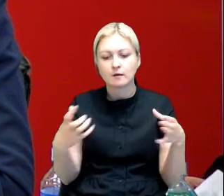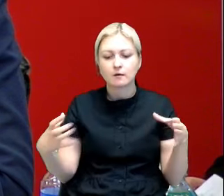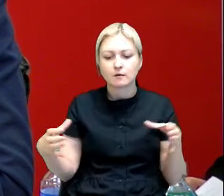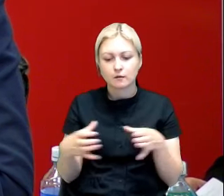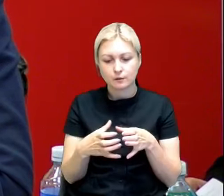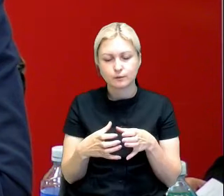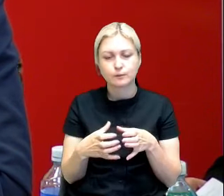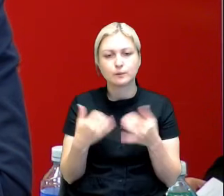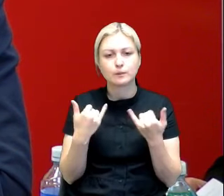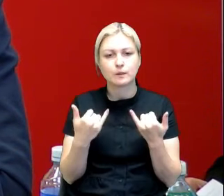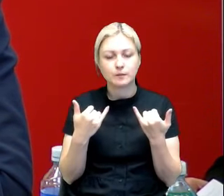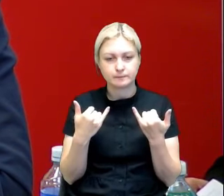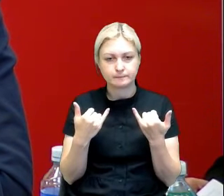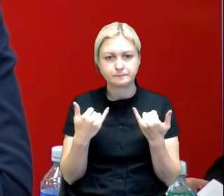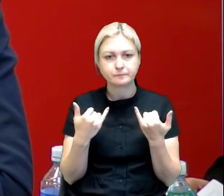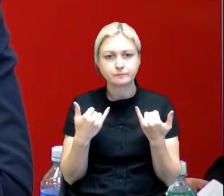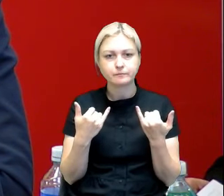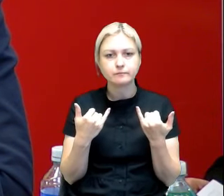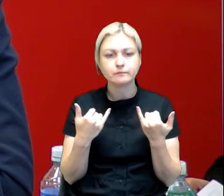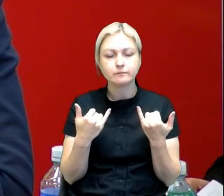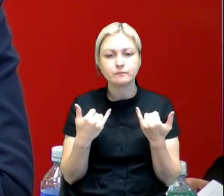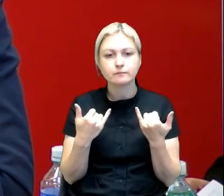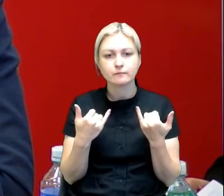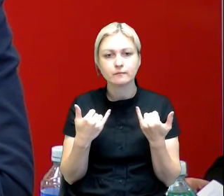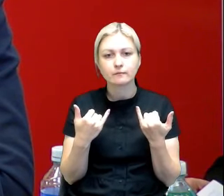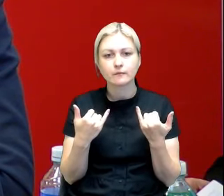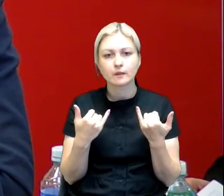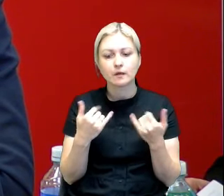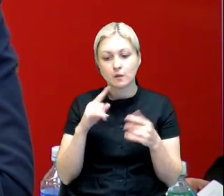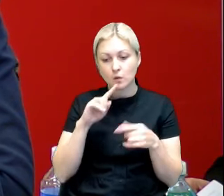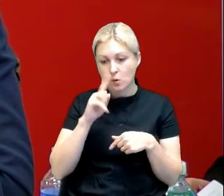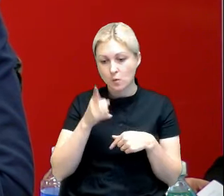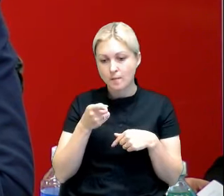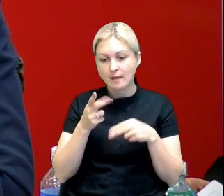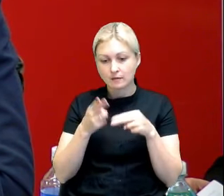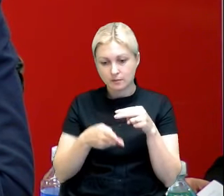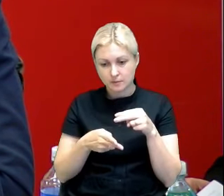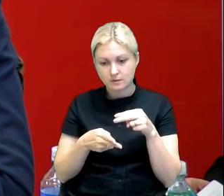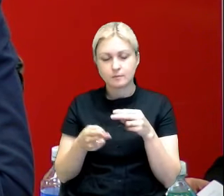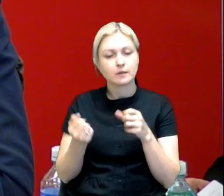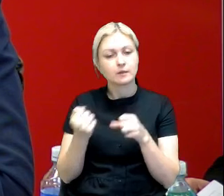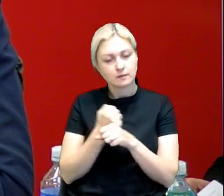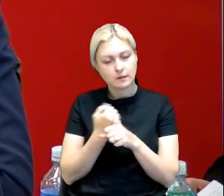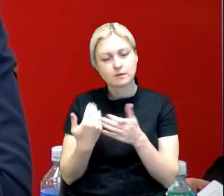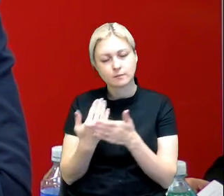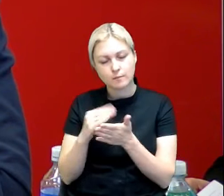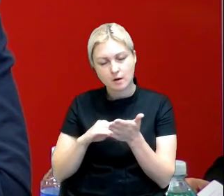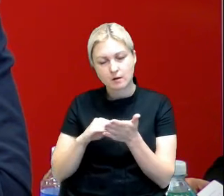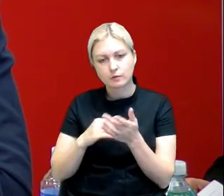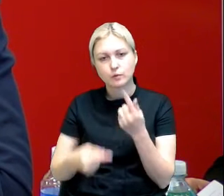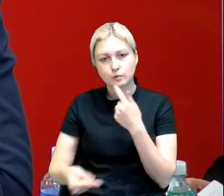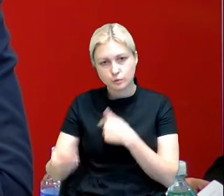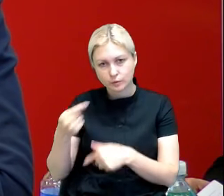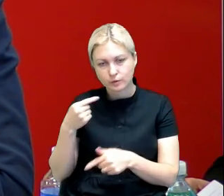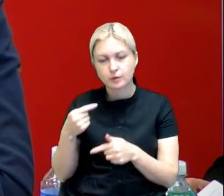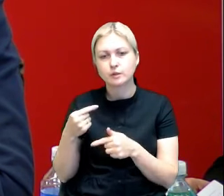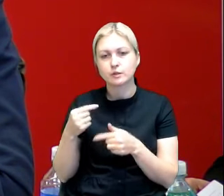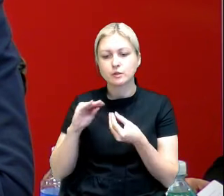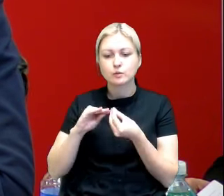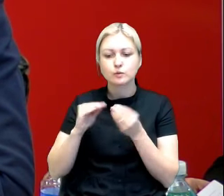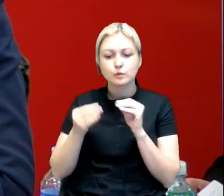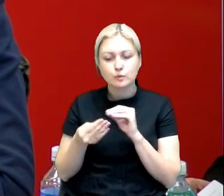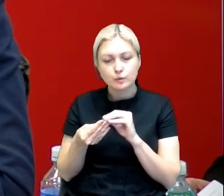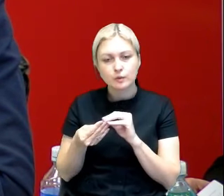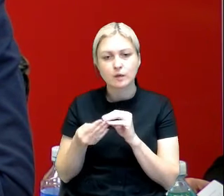dabar a pasibaigus pirmiesiems metams tikrai reikėtų grįžti peržiūrint ir koalicijos sutartį mes turime